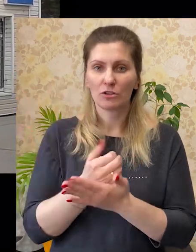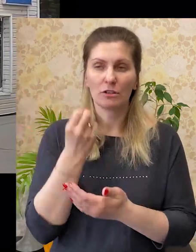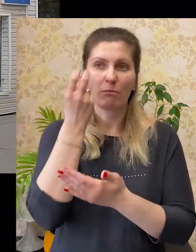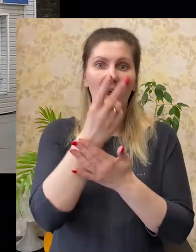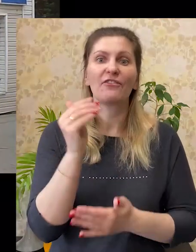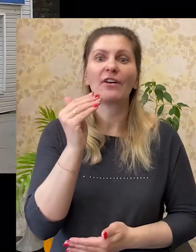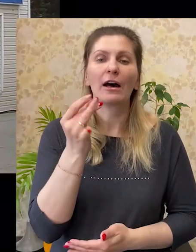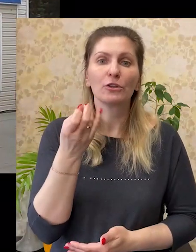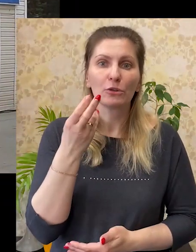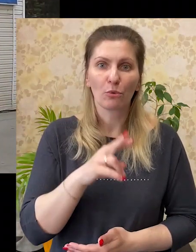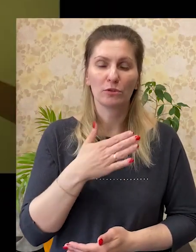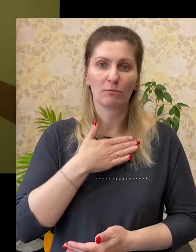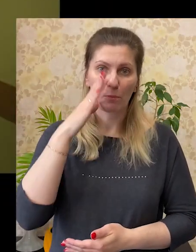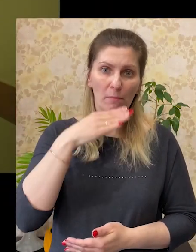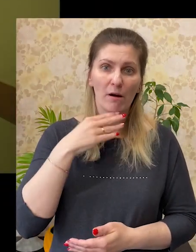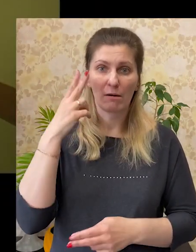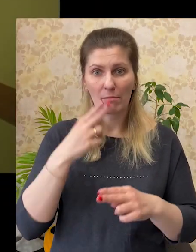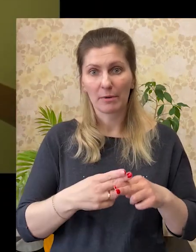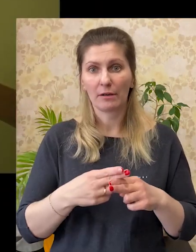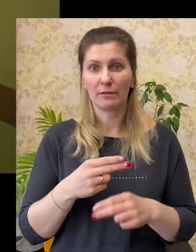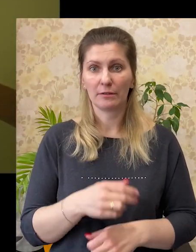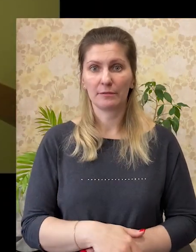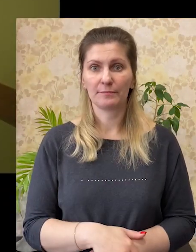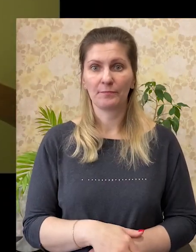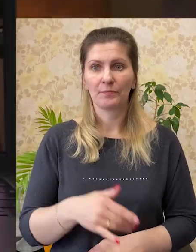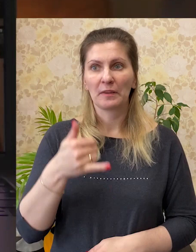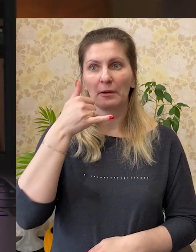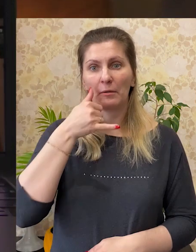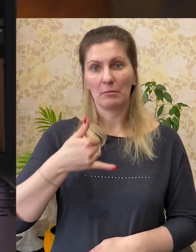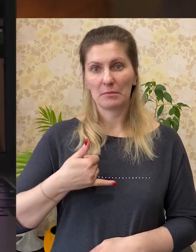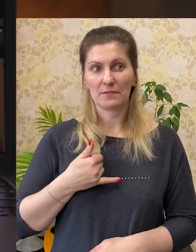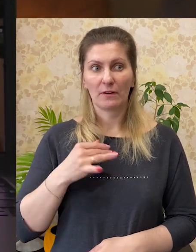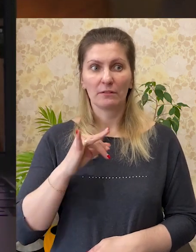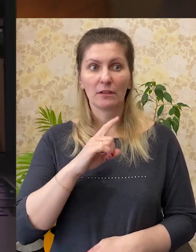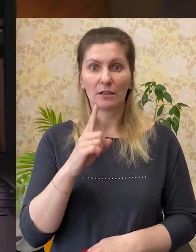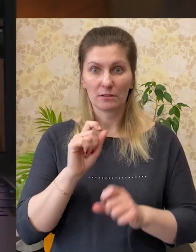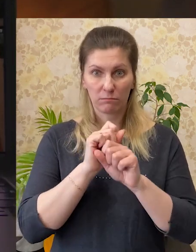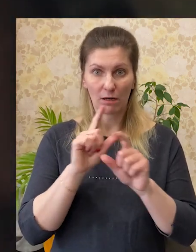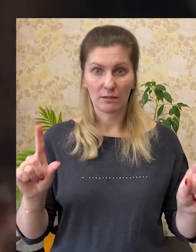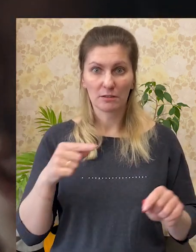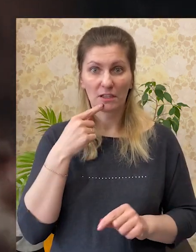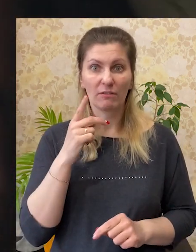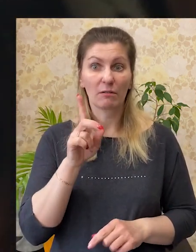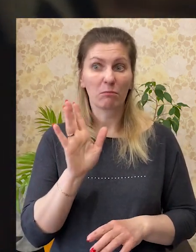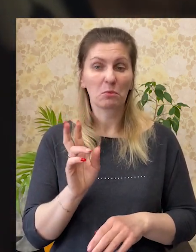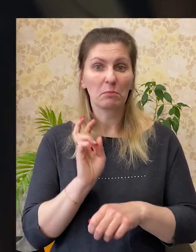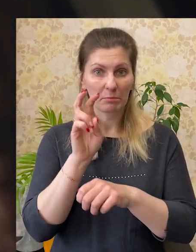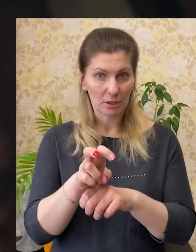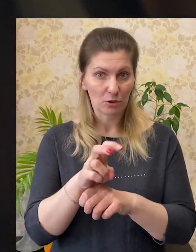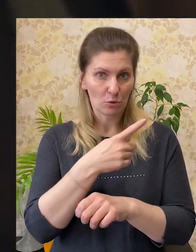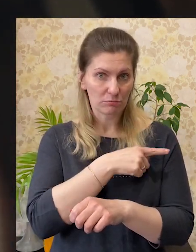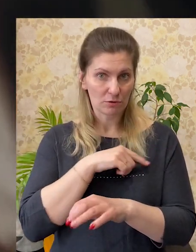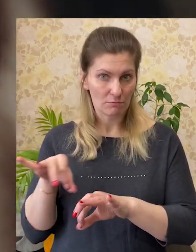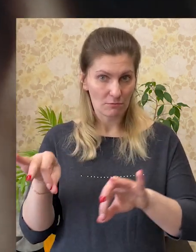Феодосию в больницу, то есть моего отца, брата. Позвонили из больницы, сказали, что к вам приедет карета скорой